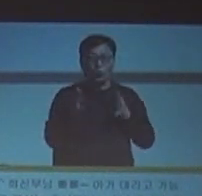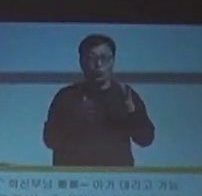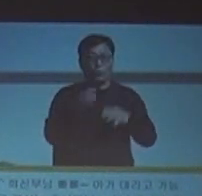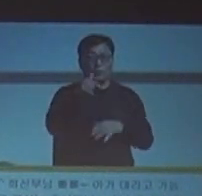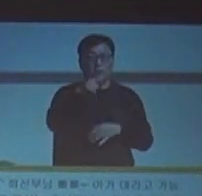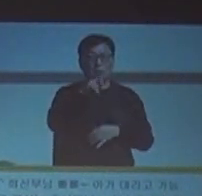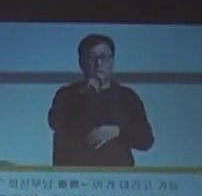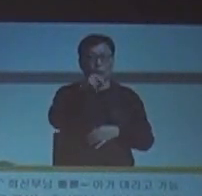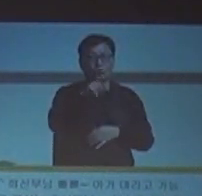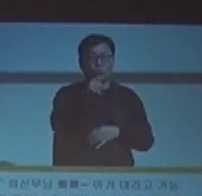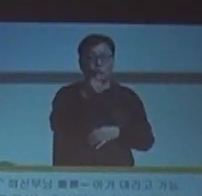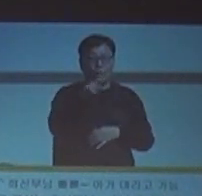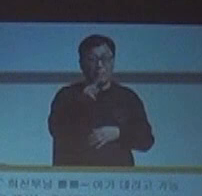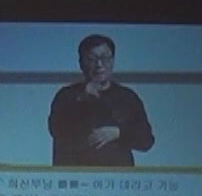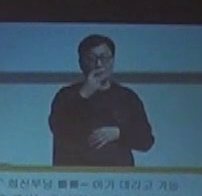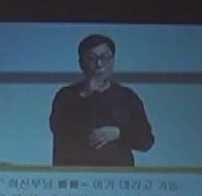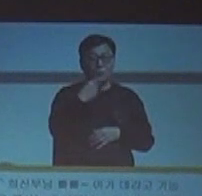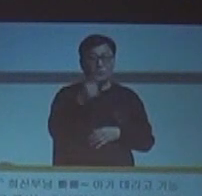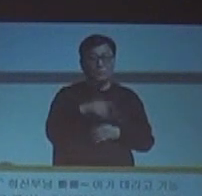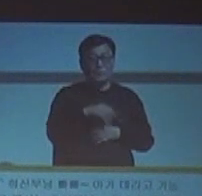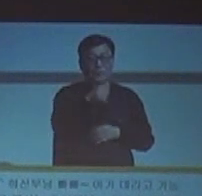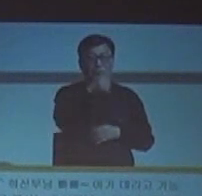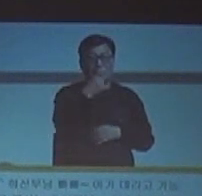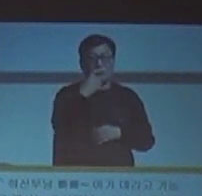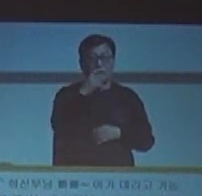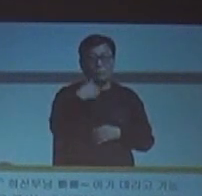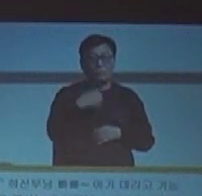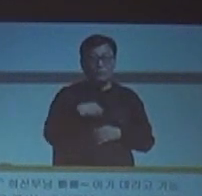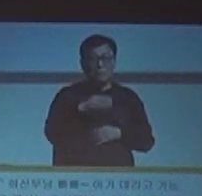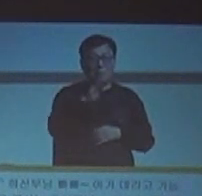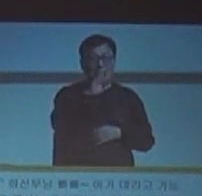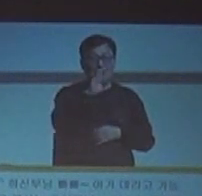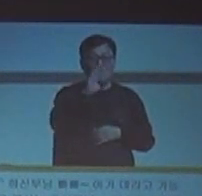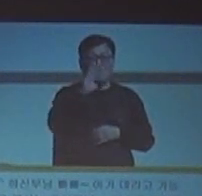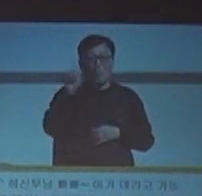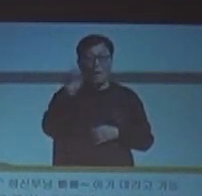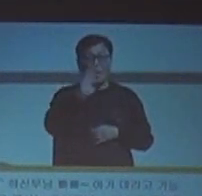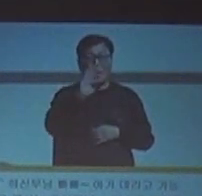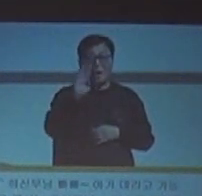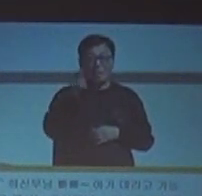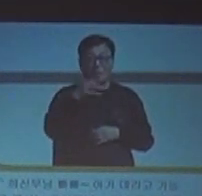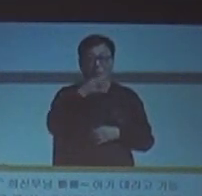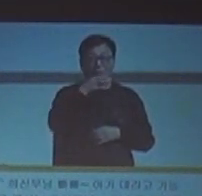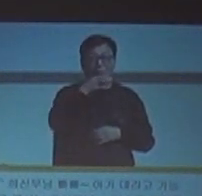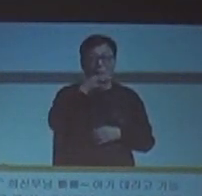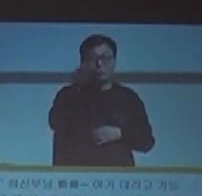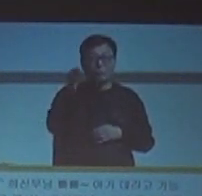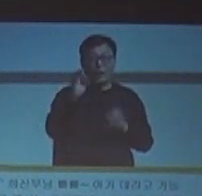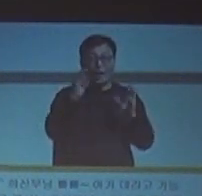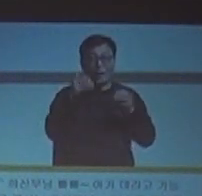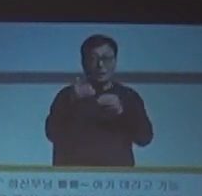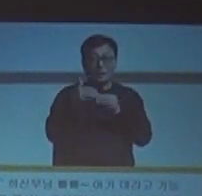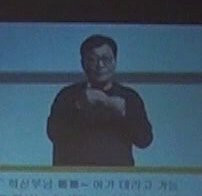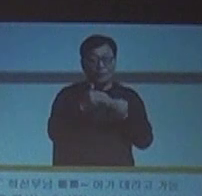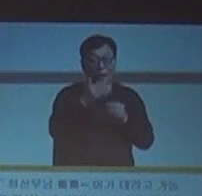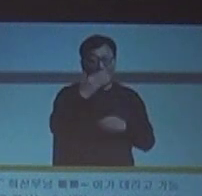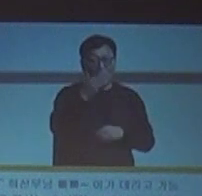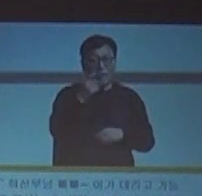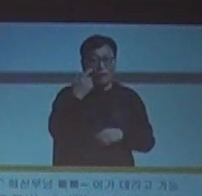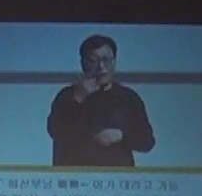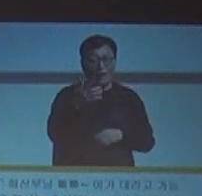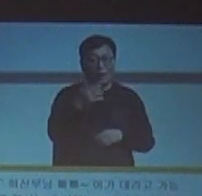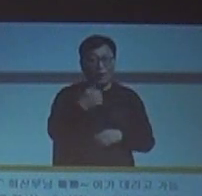김수환 은수다 신부님 희신분이 빠빠 아기 데리고 가는 가능한가요? 로마로